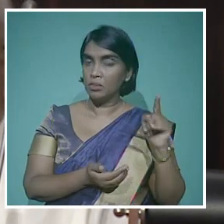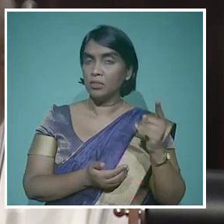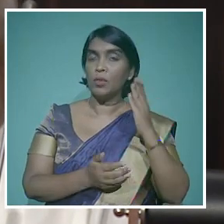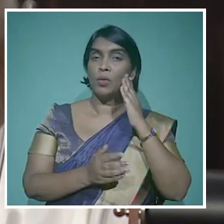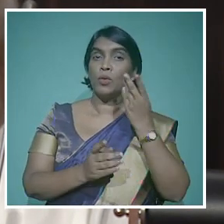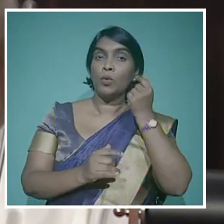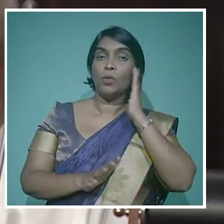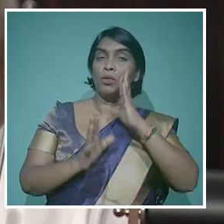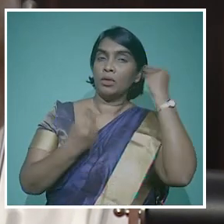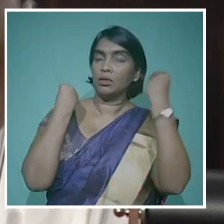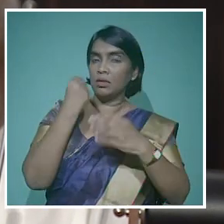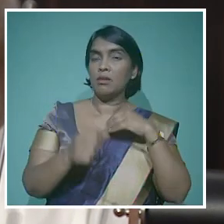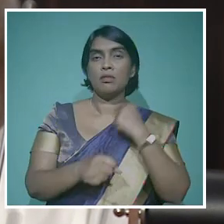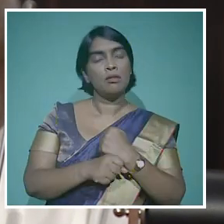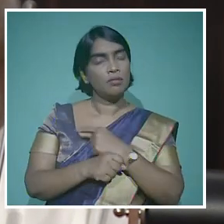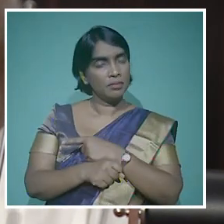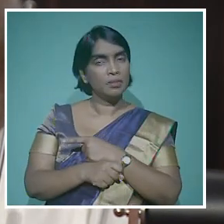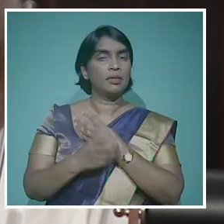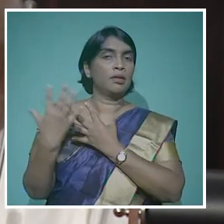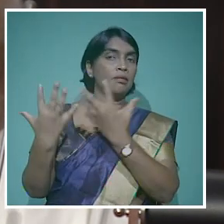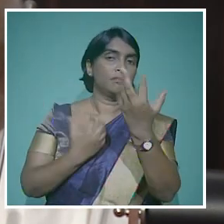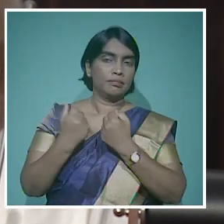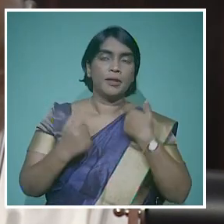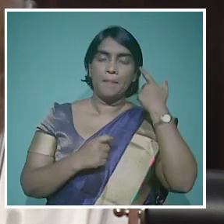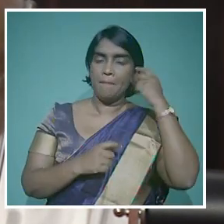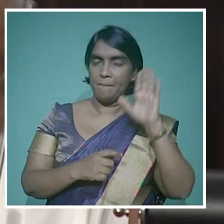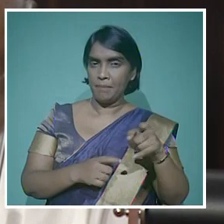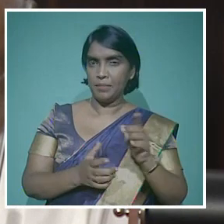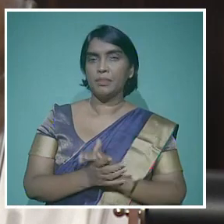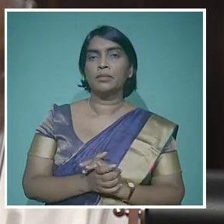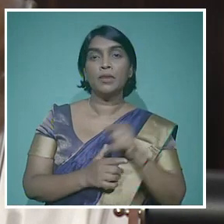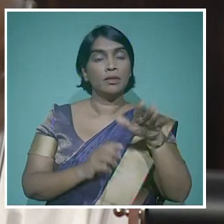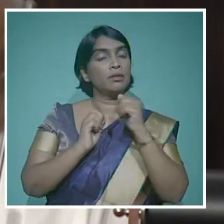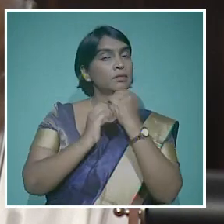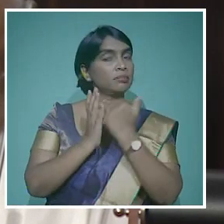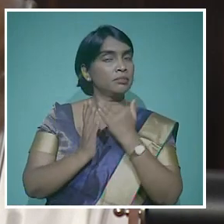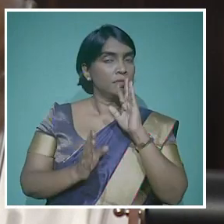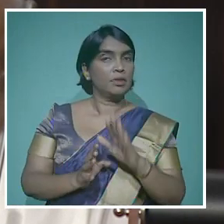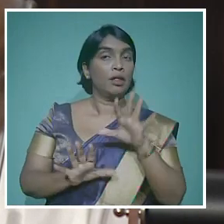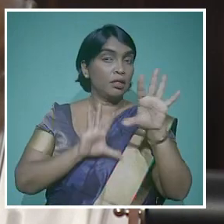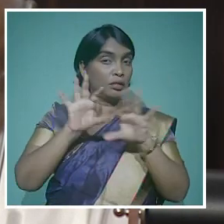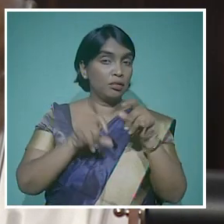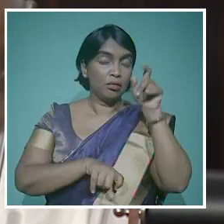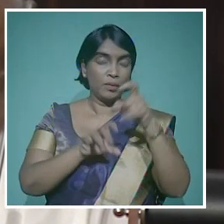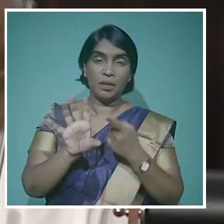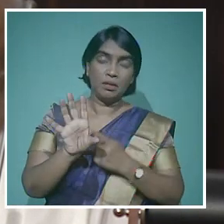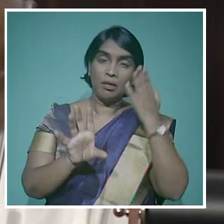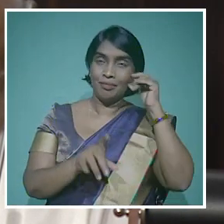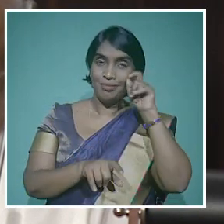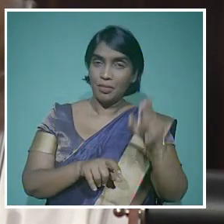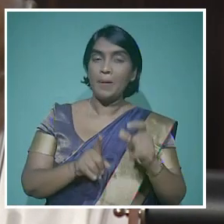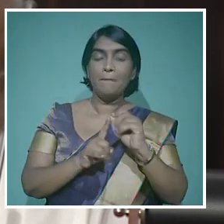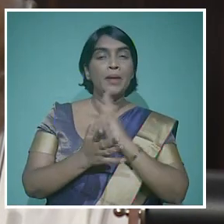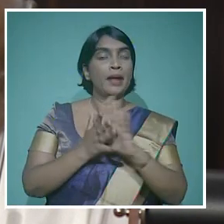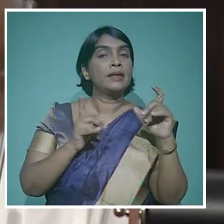විදේශ ආධාර හා ආණ්ඩුවේ අංශයෙන් ලබා ගැනීමට කටයුතු කරනවා. මෙම වැඩසටහන යටතේ තෝරා ගන්නා තරුණ තරුණියන්ට